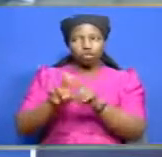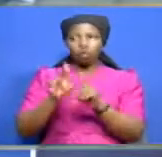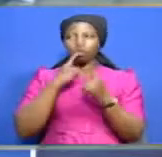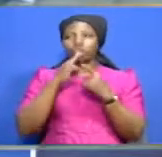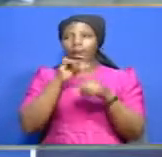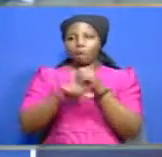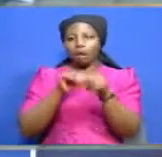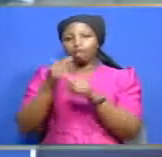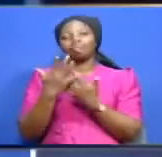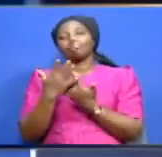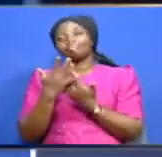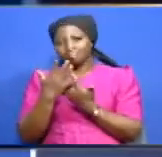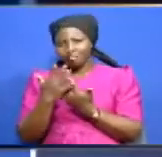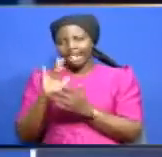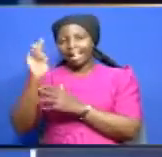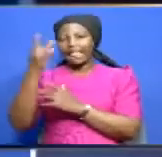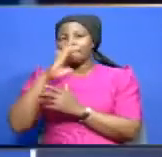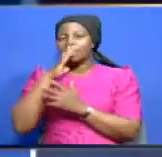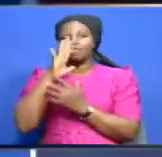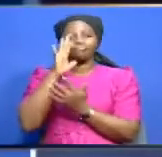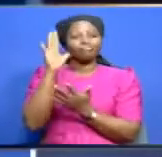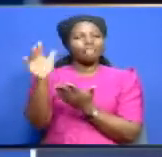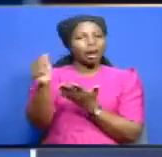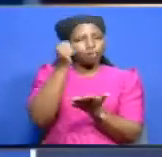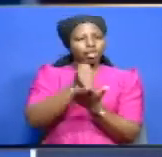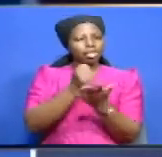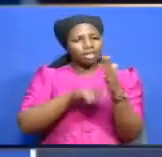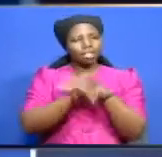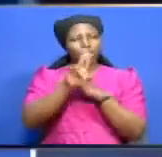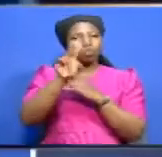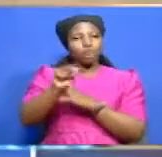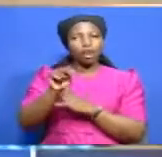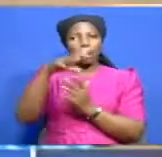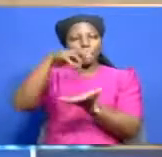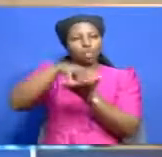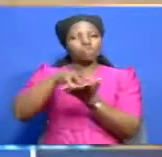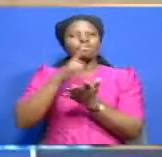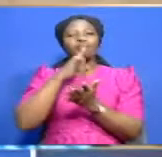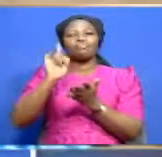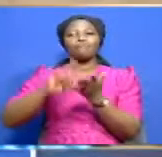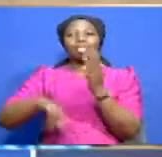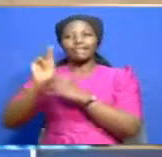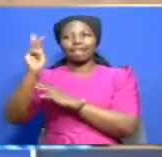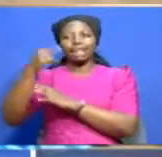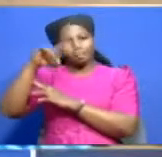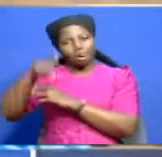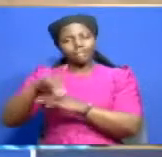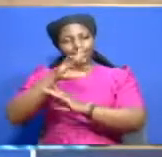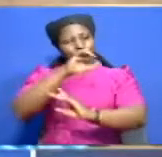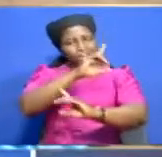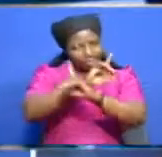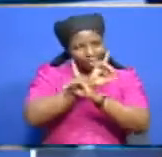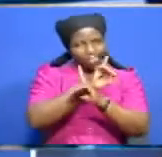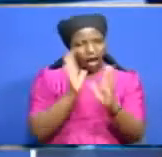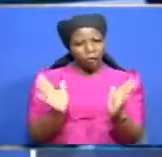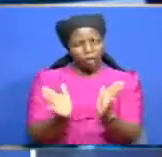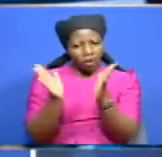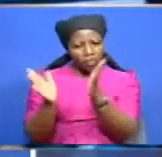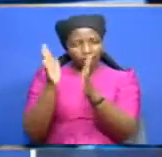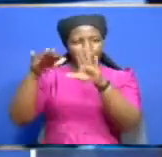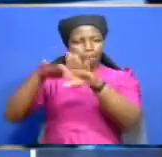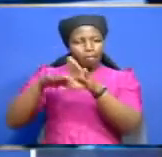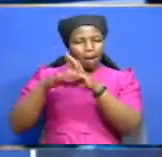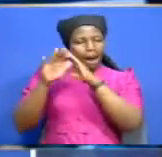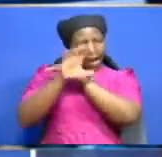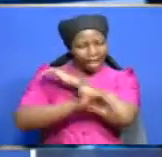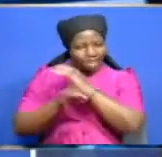Kenya katika Baraza la Usalama wa Umoja wa Mataifa, akisema Kenya itatetea maslahi ya mataifa wanachama na kuyapa kipaumbele masuala ya kanda